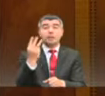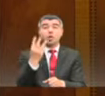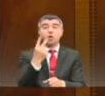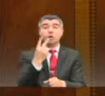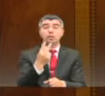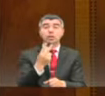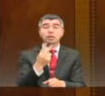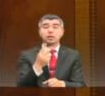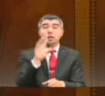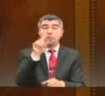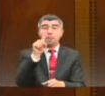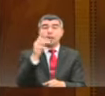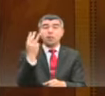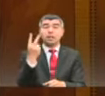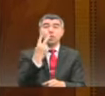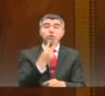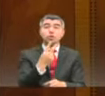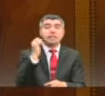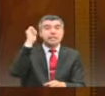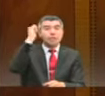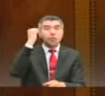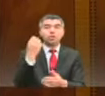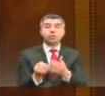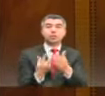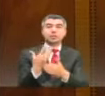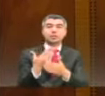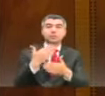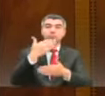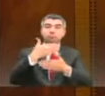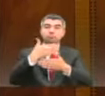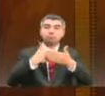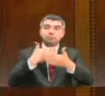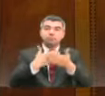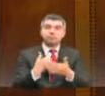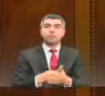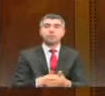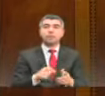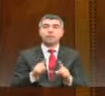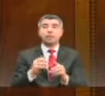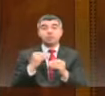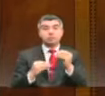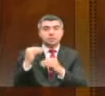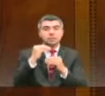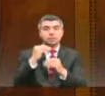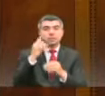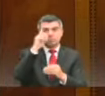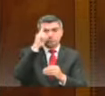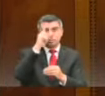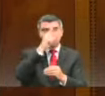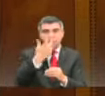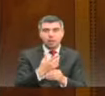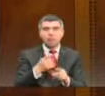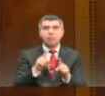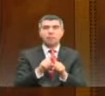123 مؤسسة تكوينية جديدة. وهذا سيقفز بالتكوين المهني ليكون رافعة في